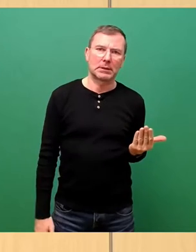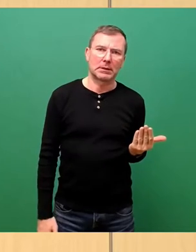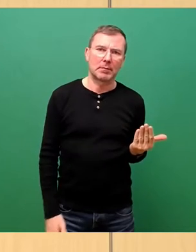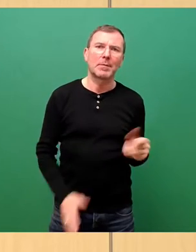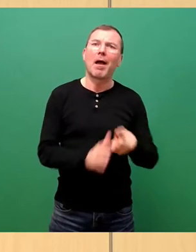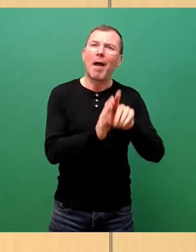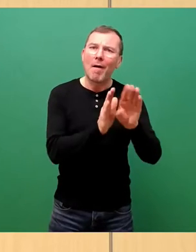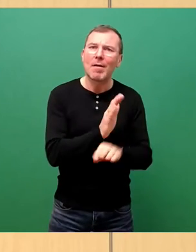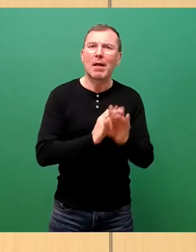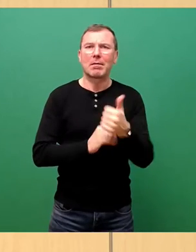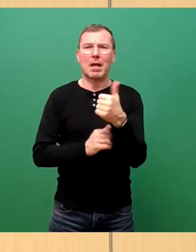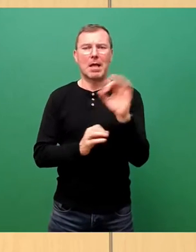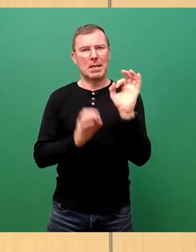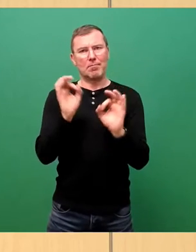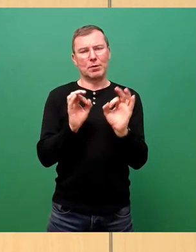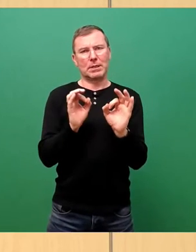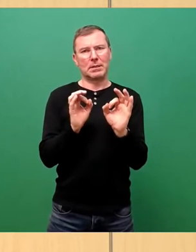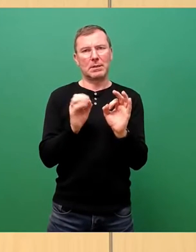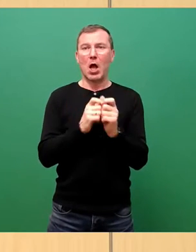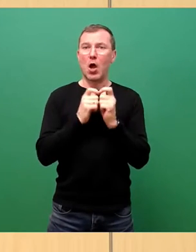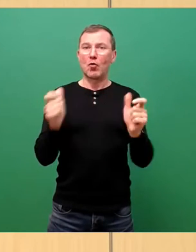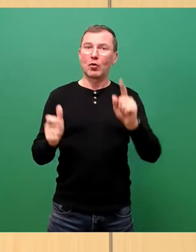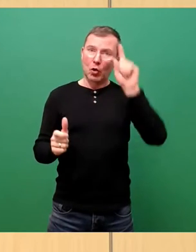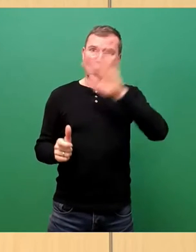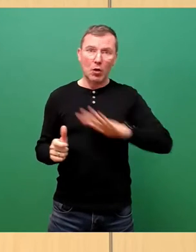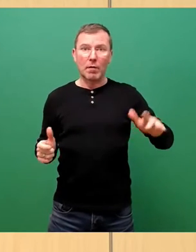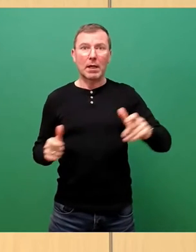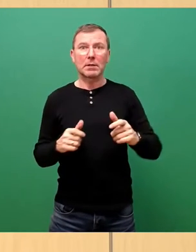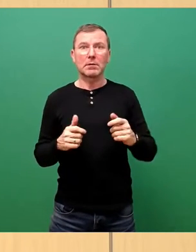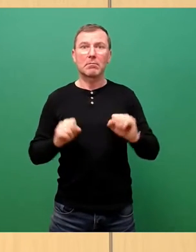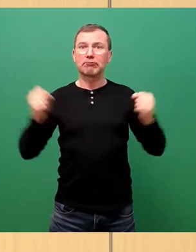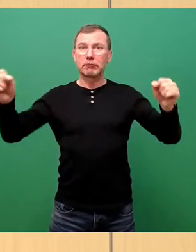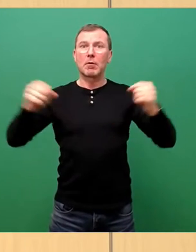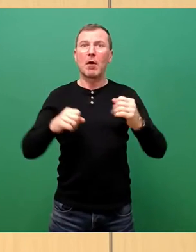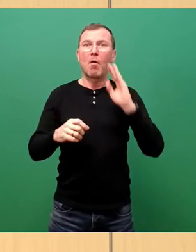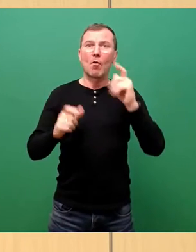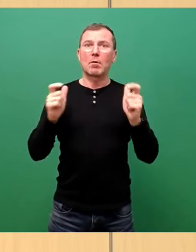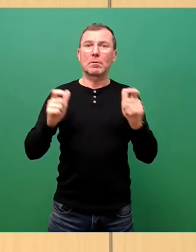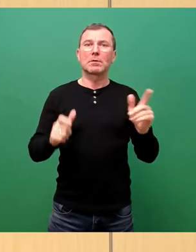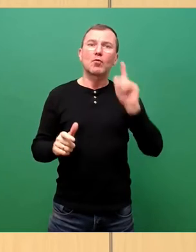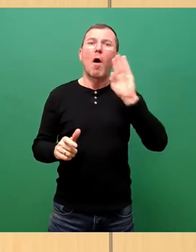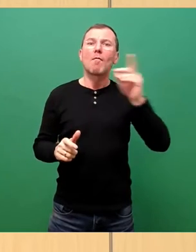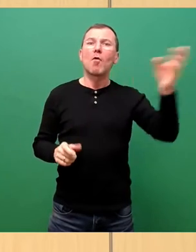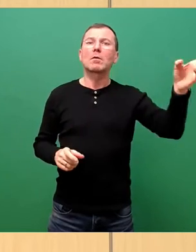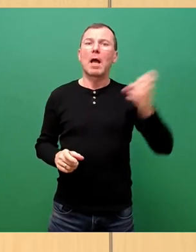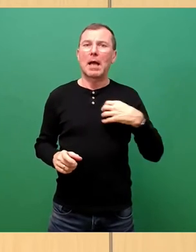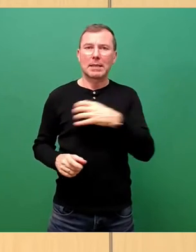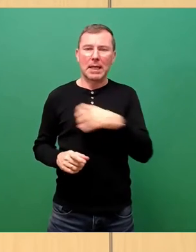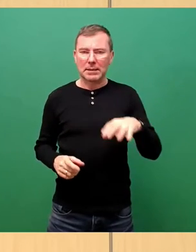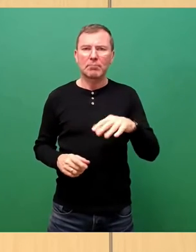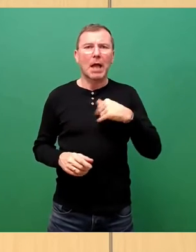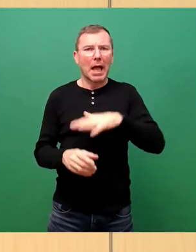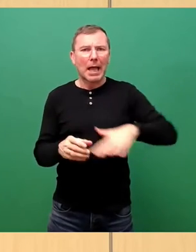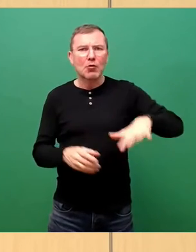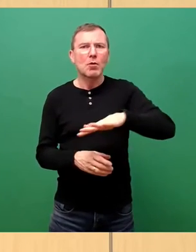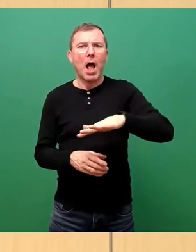1%. Während die großen deutschlandweit agierenden Wohnungsbaukonzerne nur die Wohnungen nach Dresden bringen, sorgen die regional ansässigen